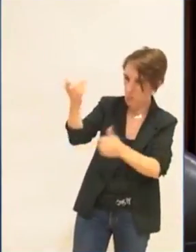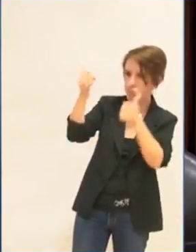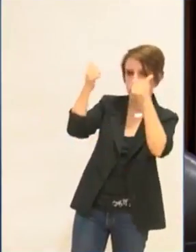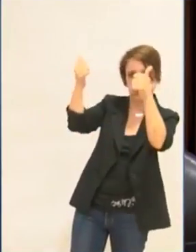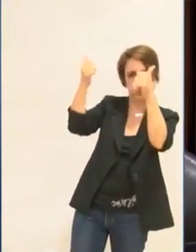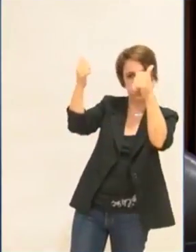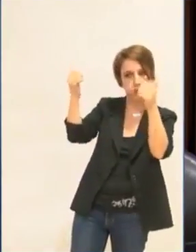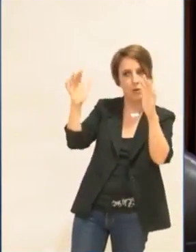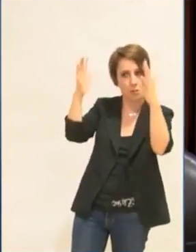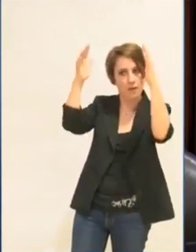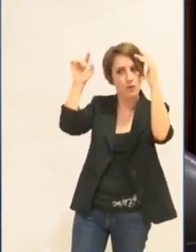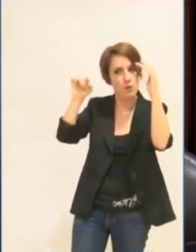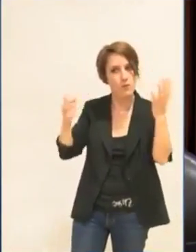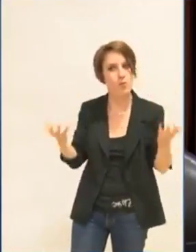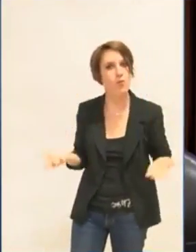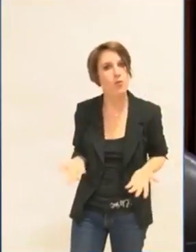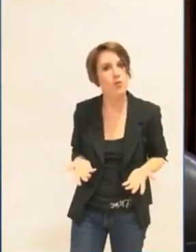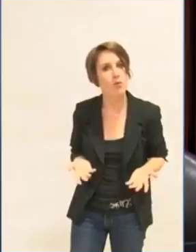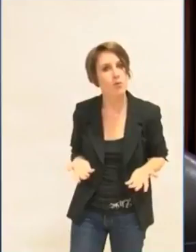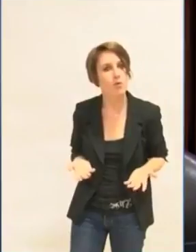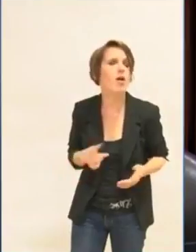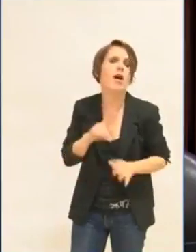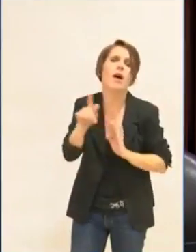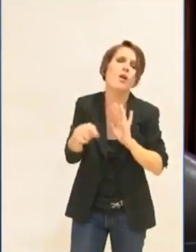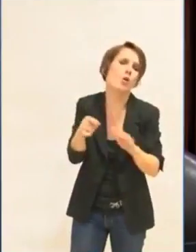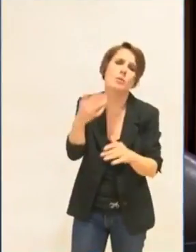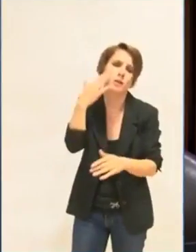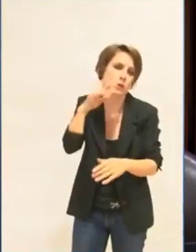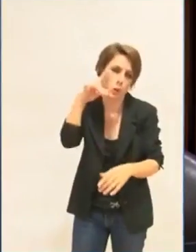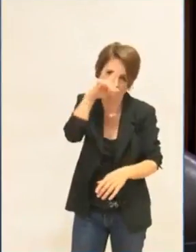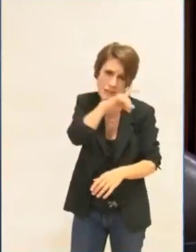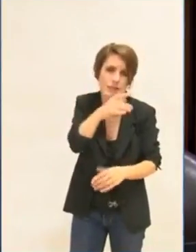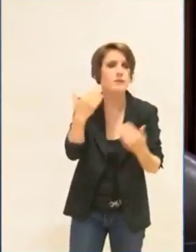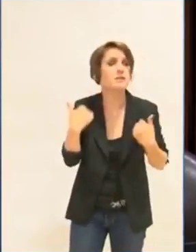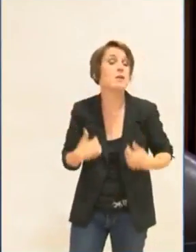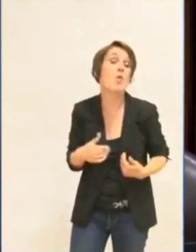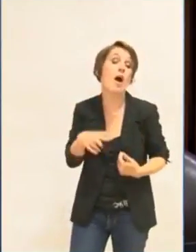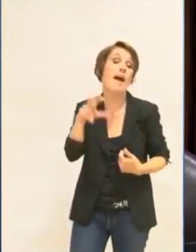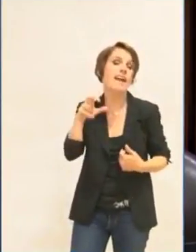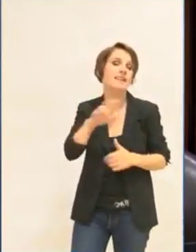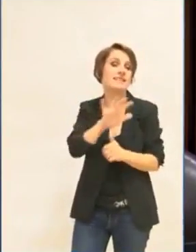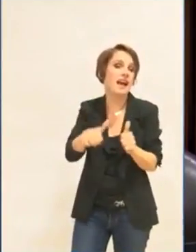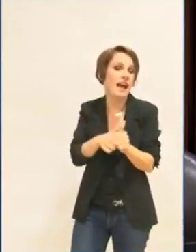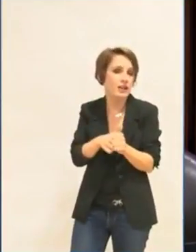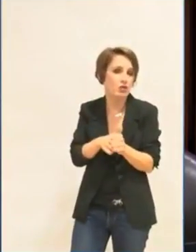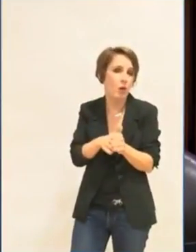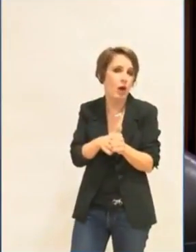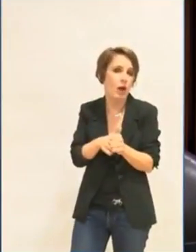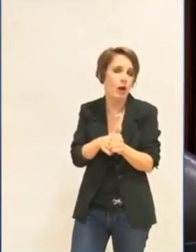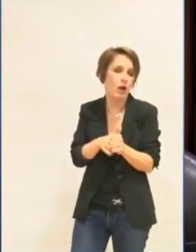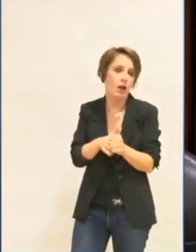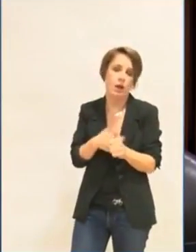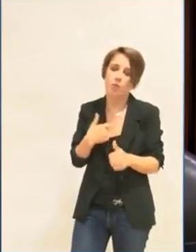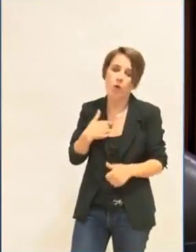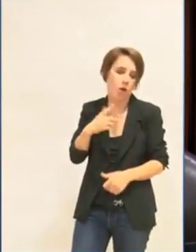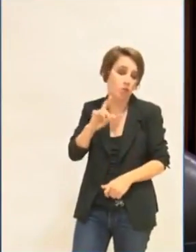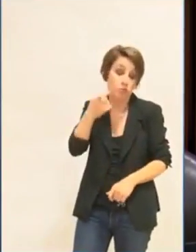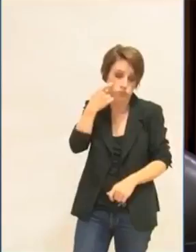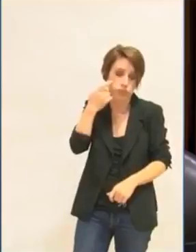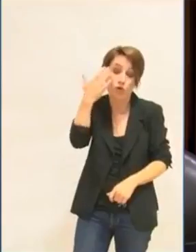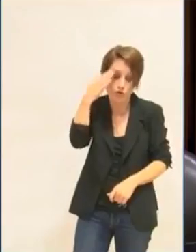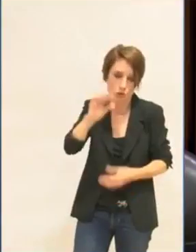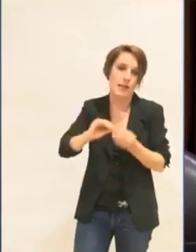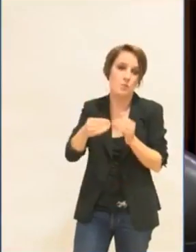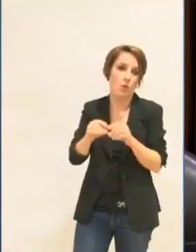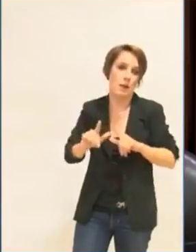territoire. Bien sûr, il y a des difficultés, et en tant qu'ancien adjoint en charge de plusieurs délégations, je ne suis pas le dernier à les identifier. Je